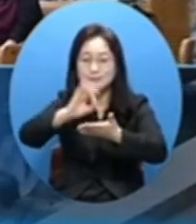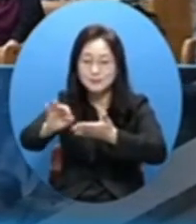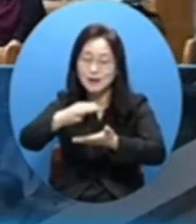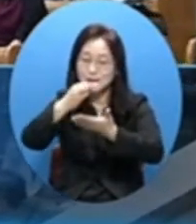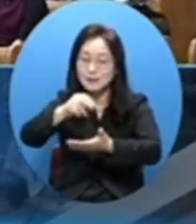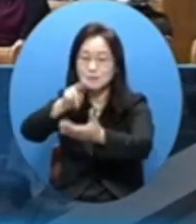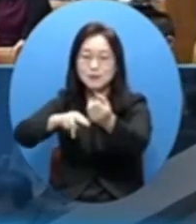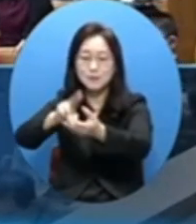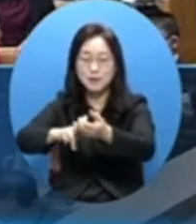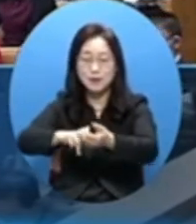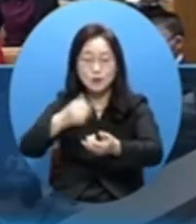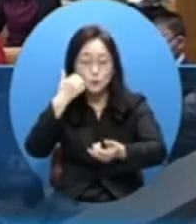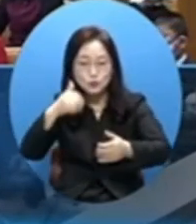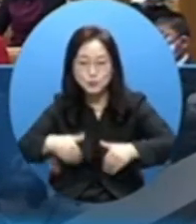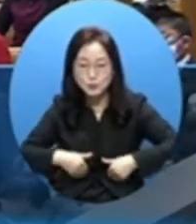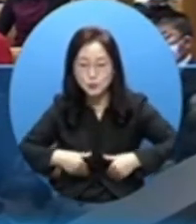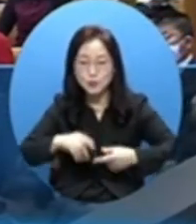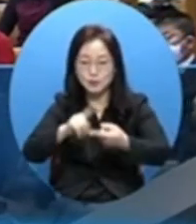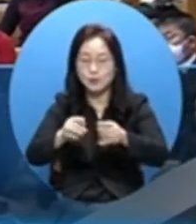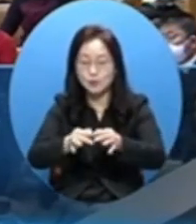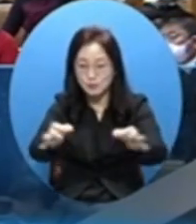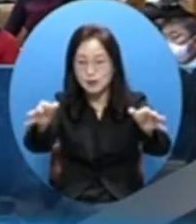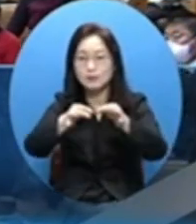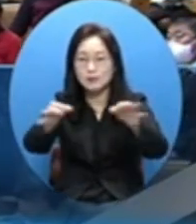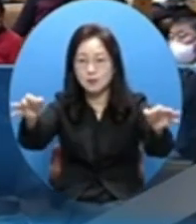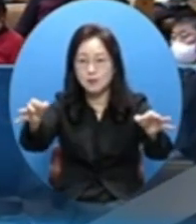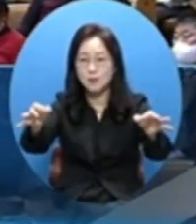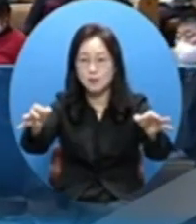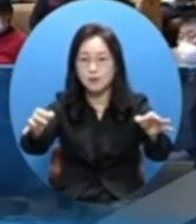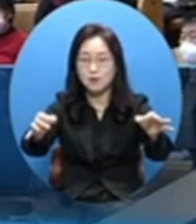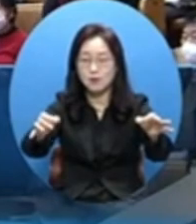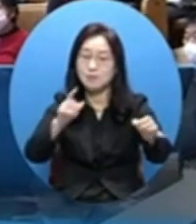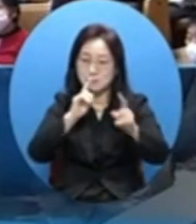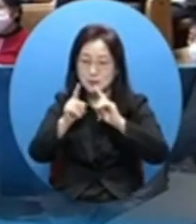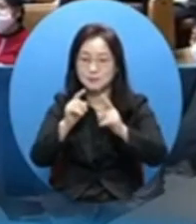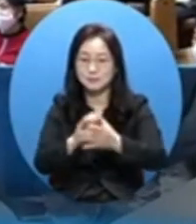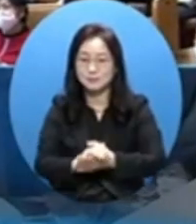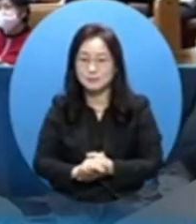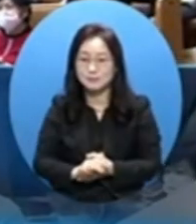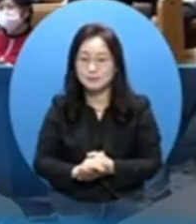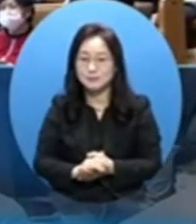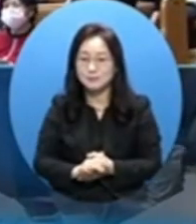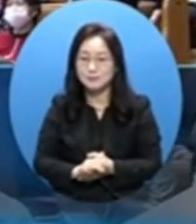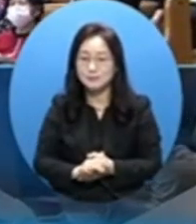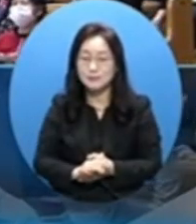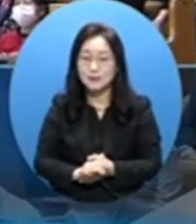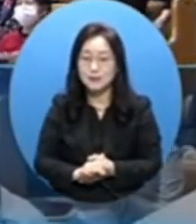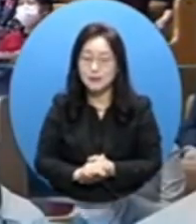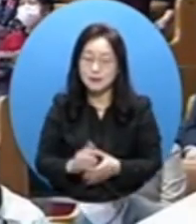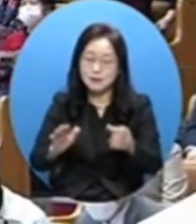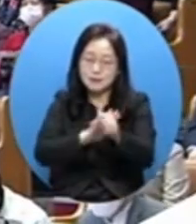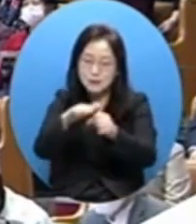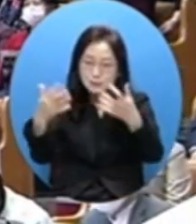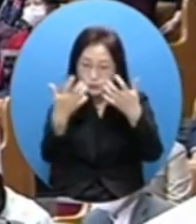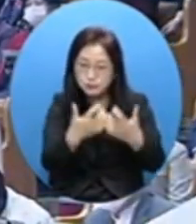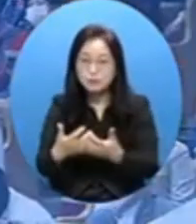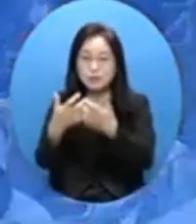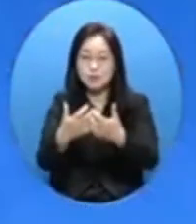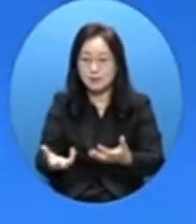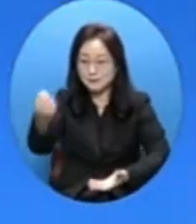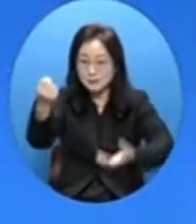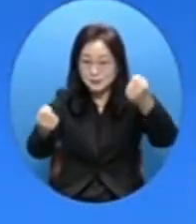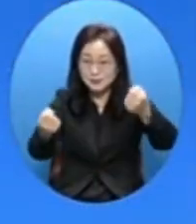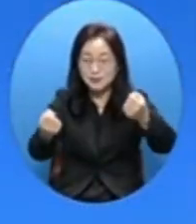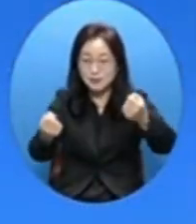사람의 필요를 따라 나눠주며 각 사람의 필요를 따라 나눠주며 성경은 말씀합니다. 사랑으로 충만했습니다. 가진 모든 것을